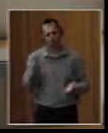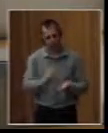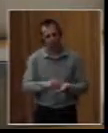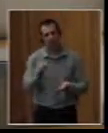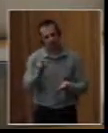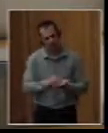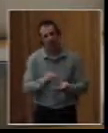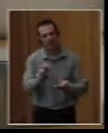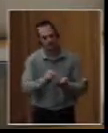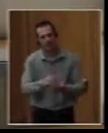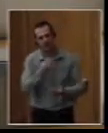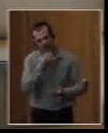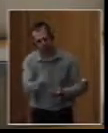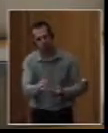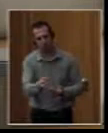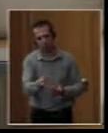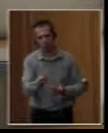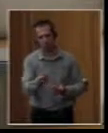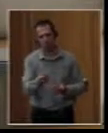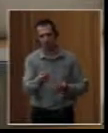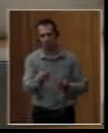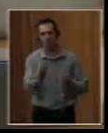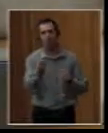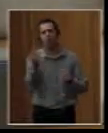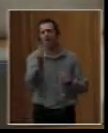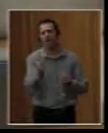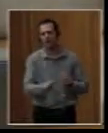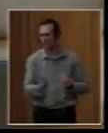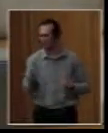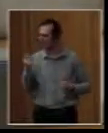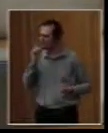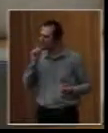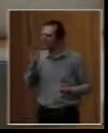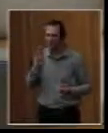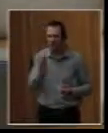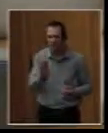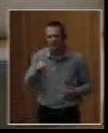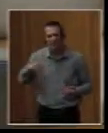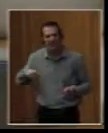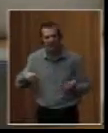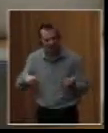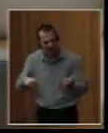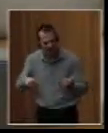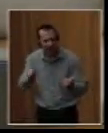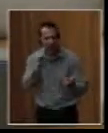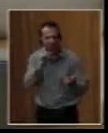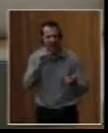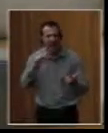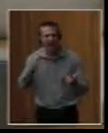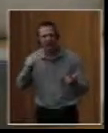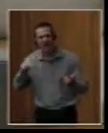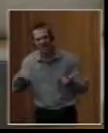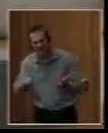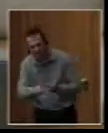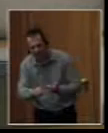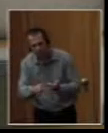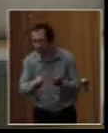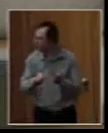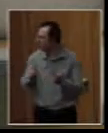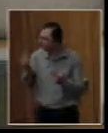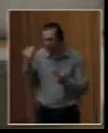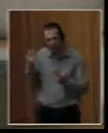οποία συμφωνώ και αναφέρθηκα νωρίτερα από τη Βιβή Τσαβαλιά, από την κυρία Αθανασίου και από τους άλλους